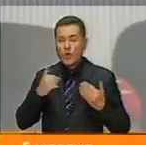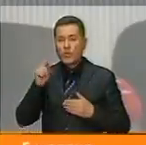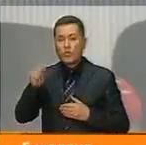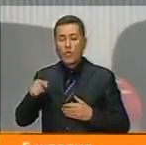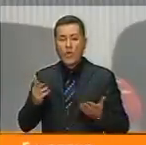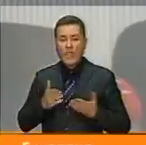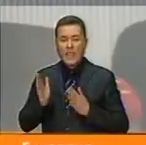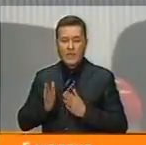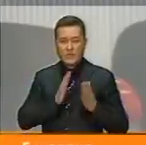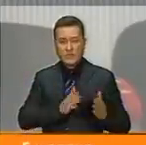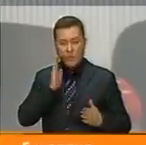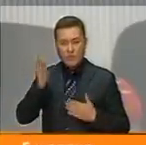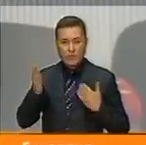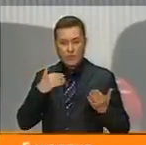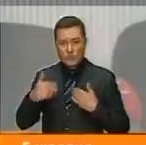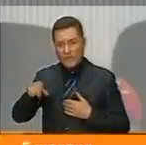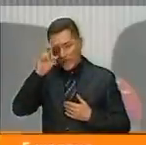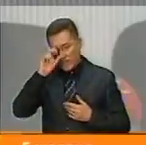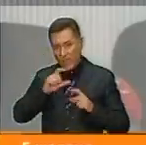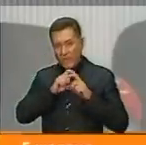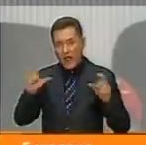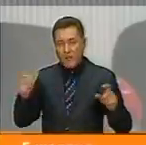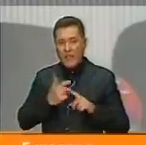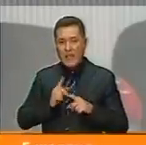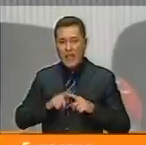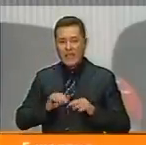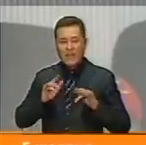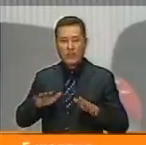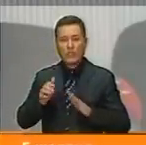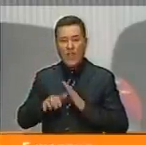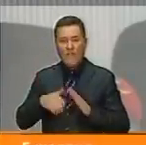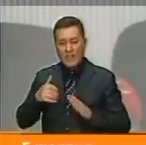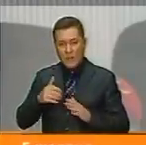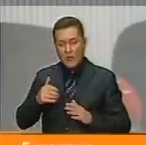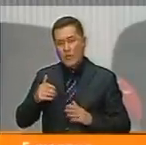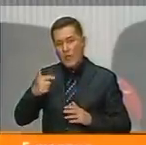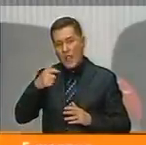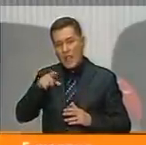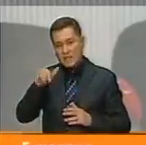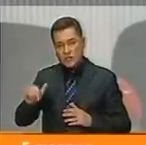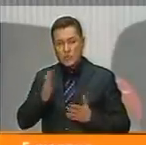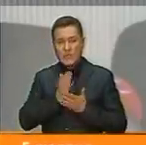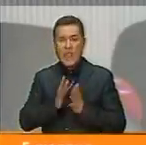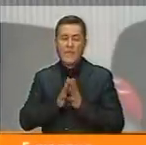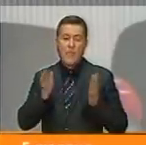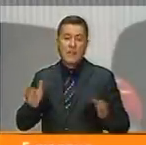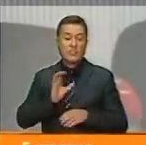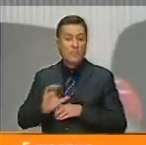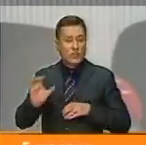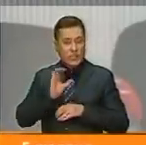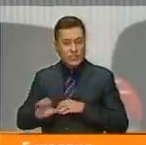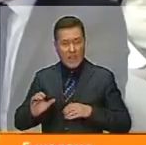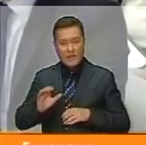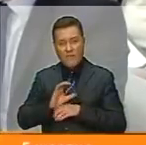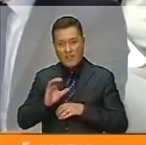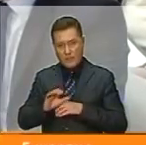буде стосуватися державних компаній, які ведуть видобуток газу і фактично є найбільшими постачальниками